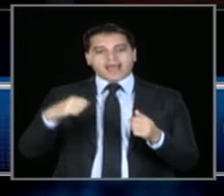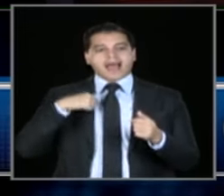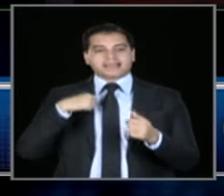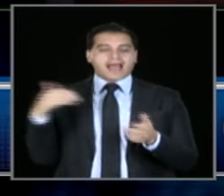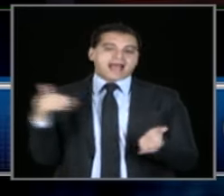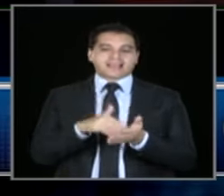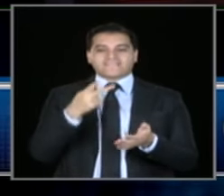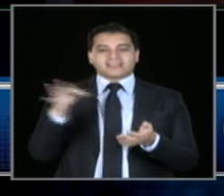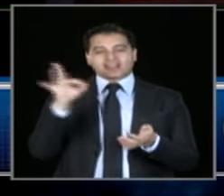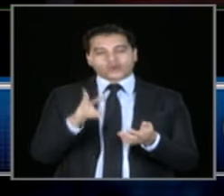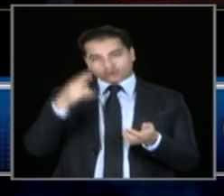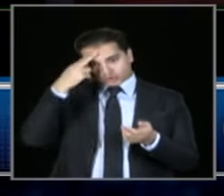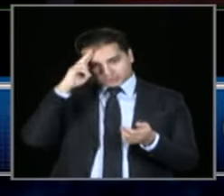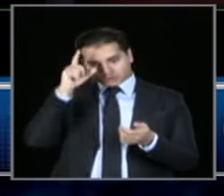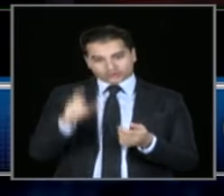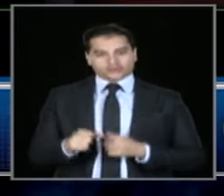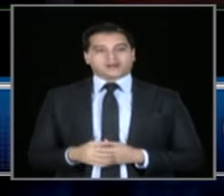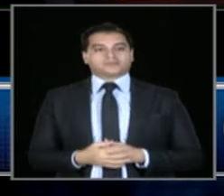عام 2023؟